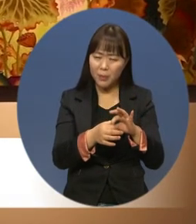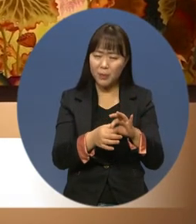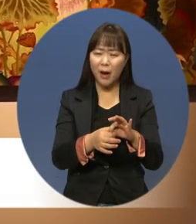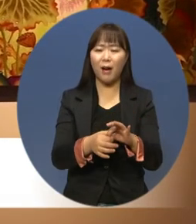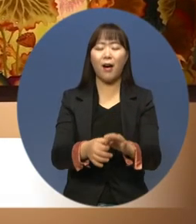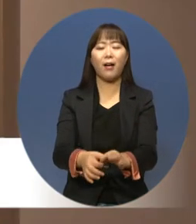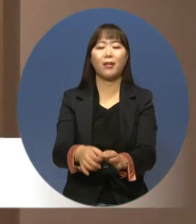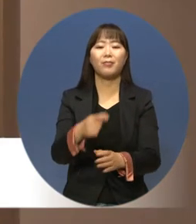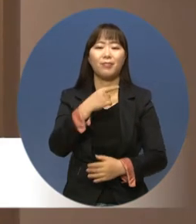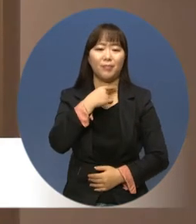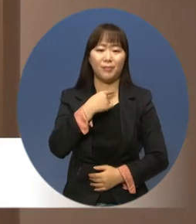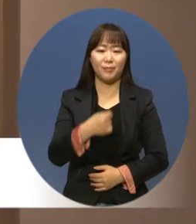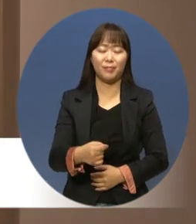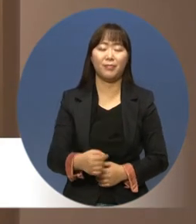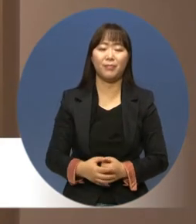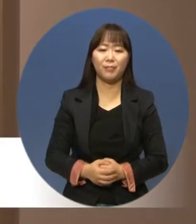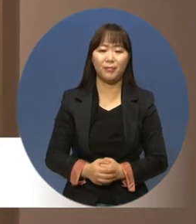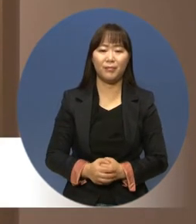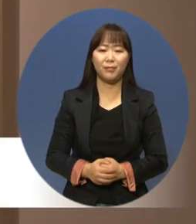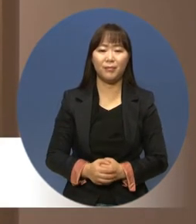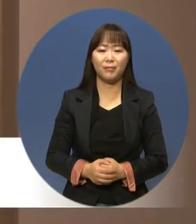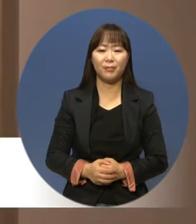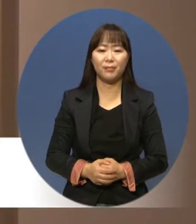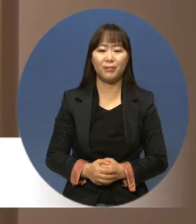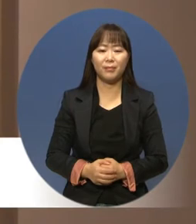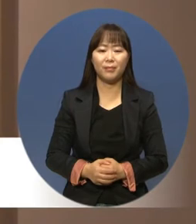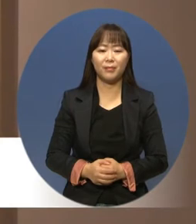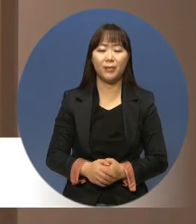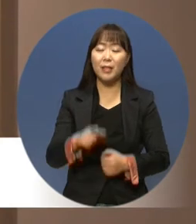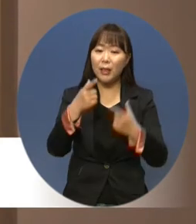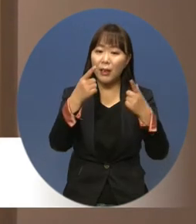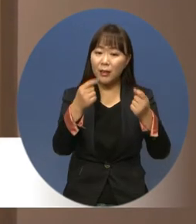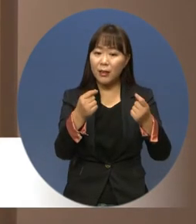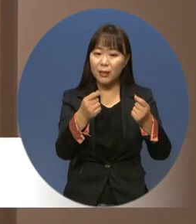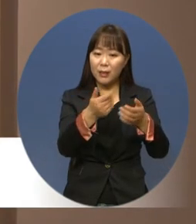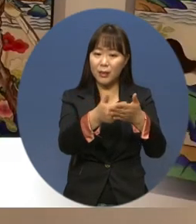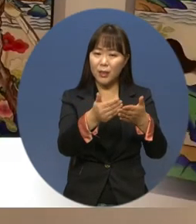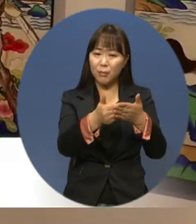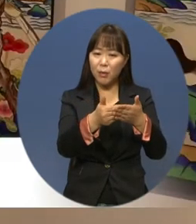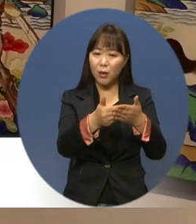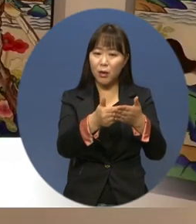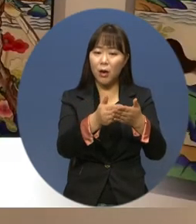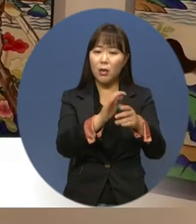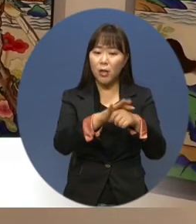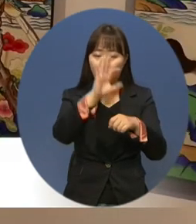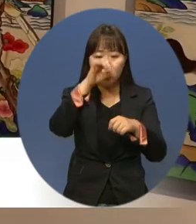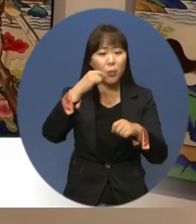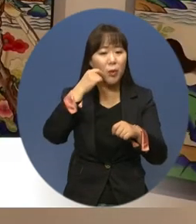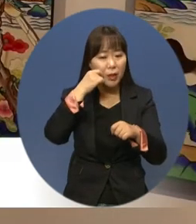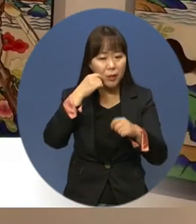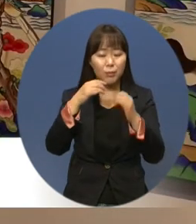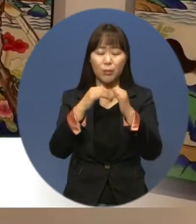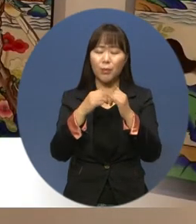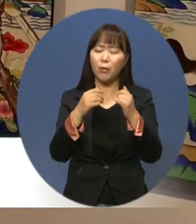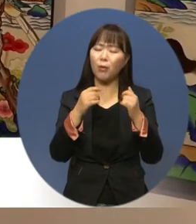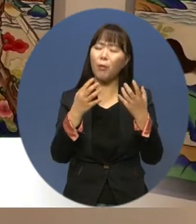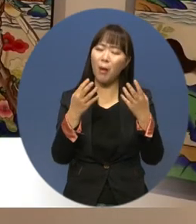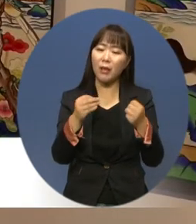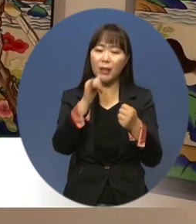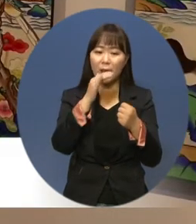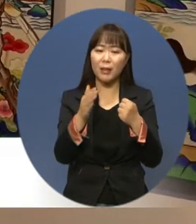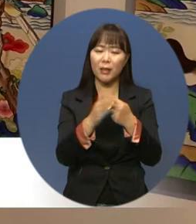전통을 계속 이어갔으면 좋겠습니다. 그래서 이런 그림들을 쉽게 접하지 못하는 부분들이